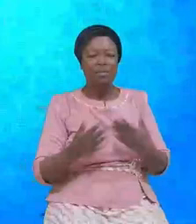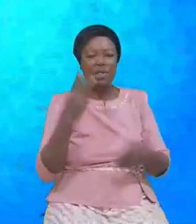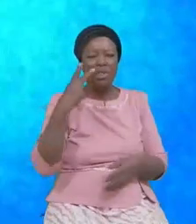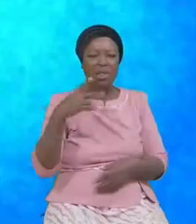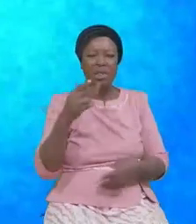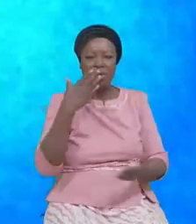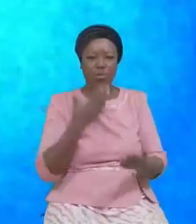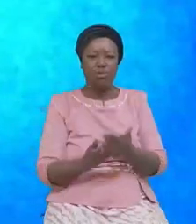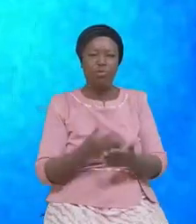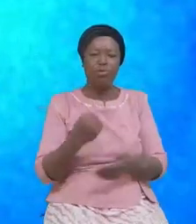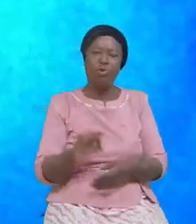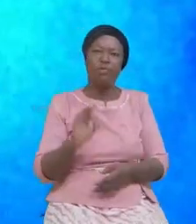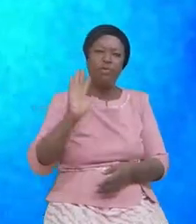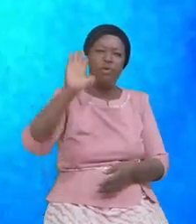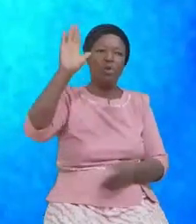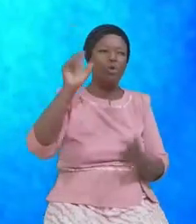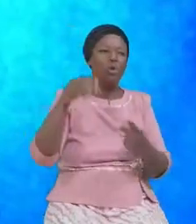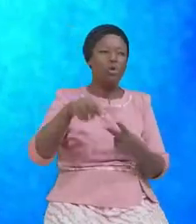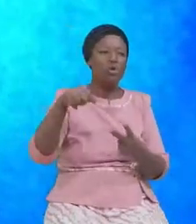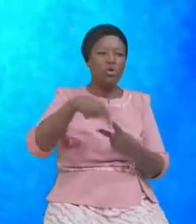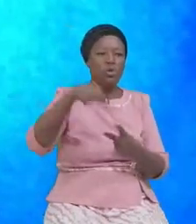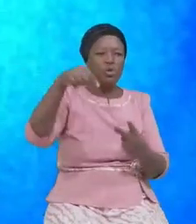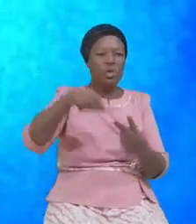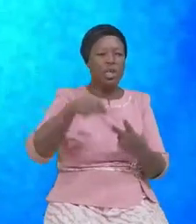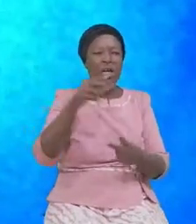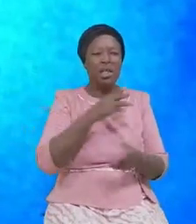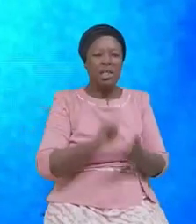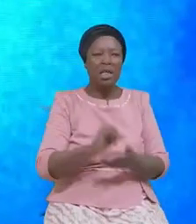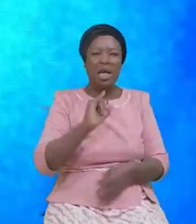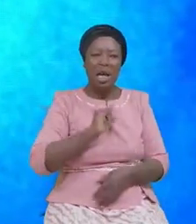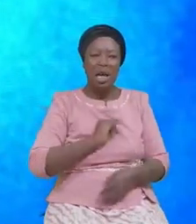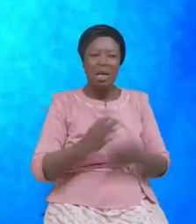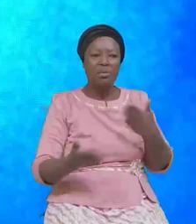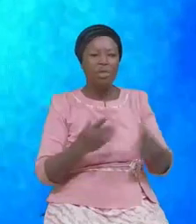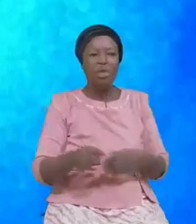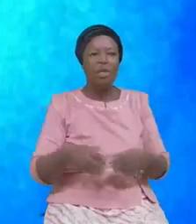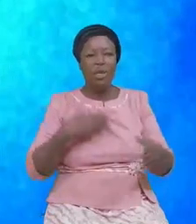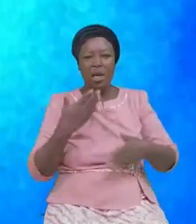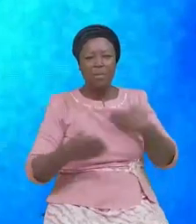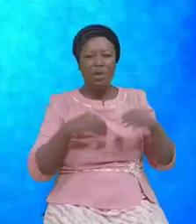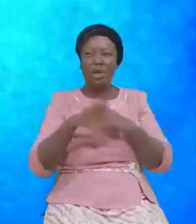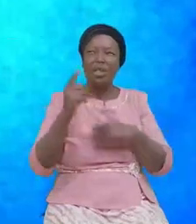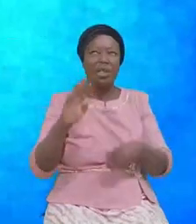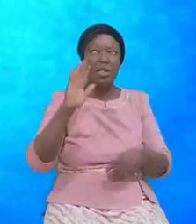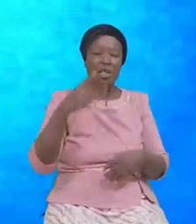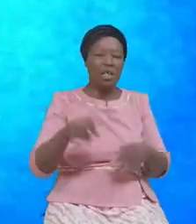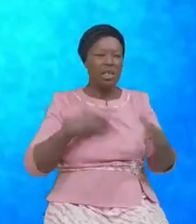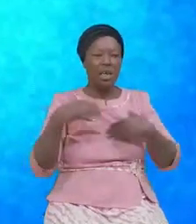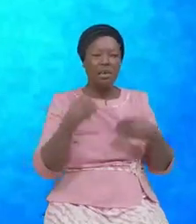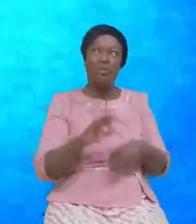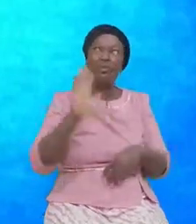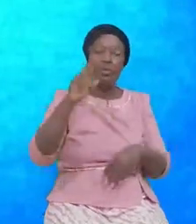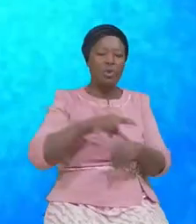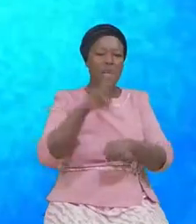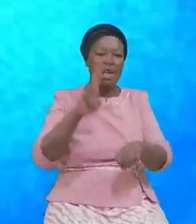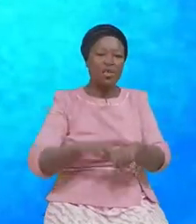de tes élus, que je me réjouisse de la joie de ton peuple, et que